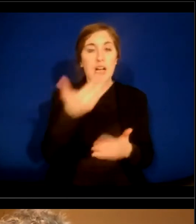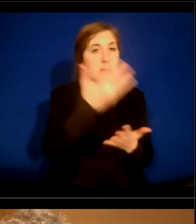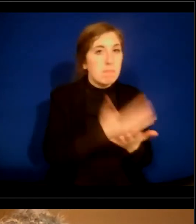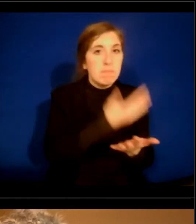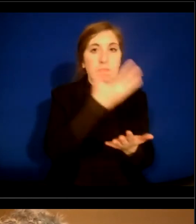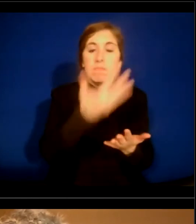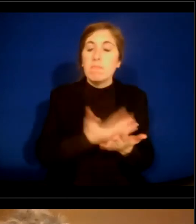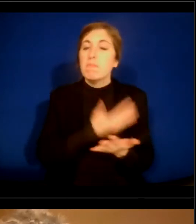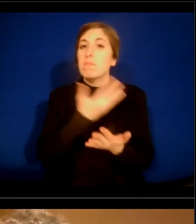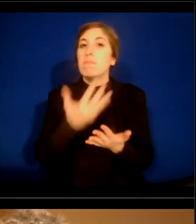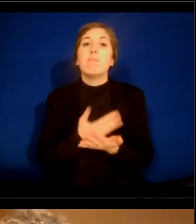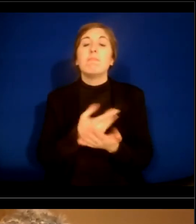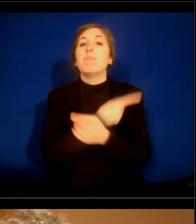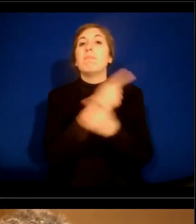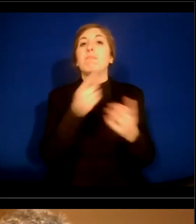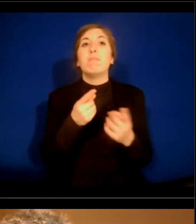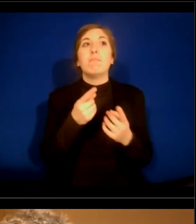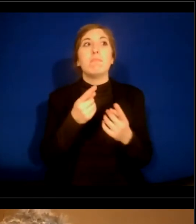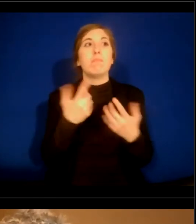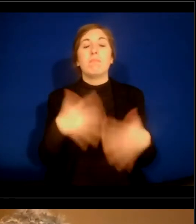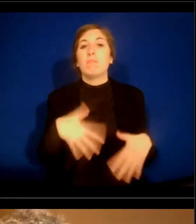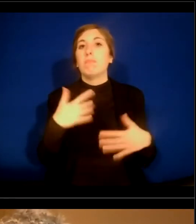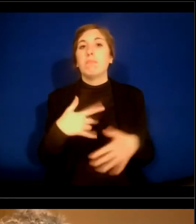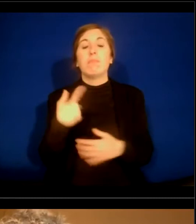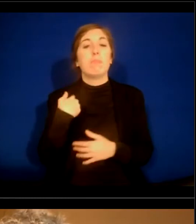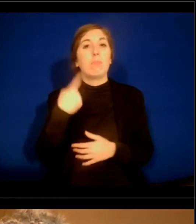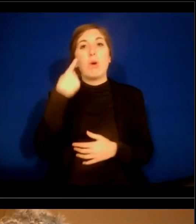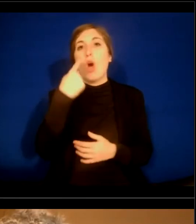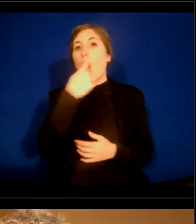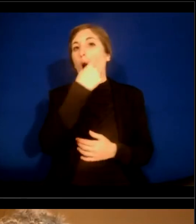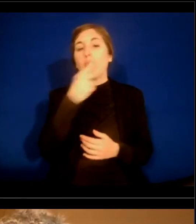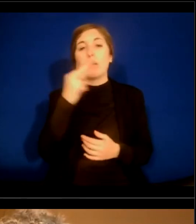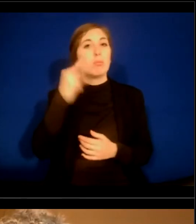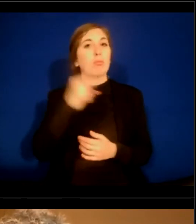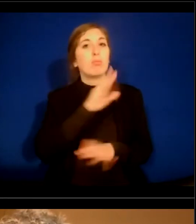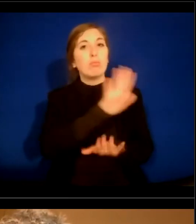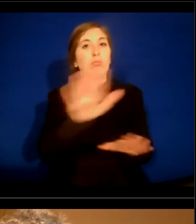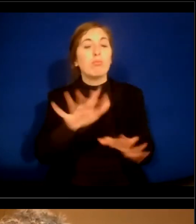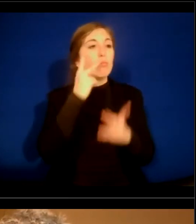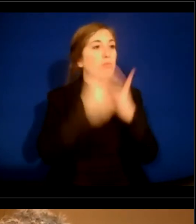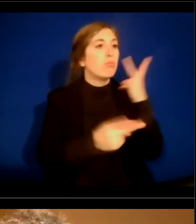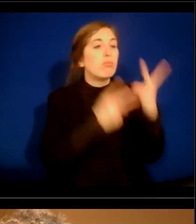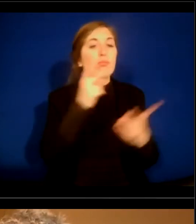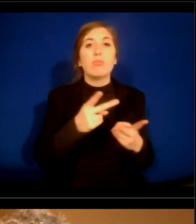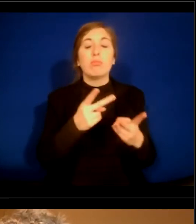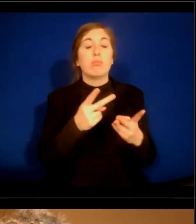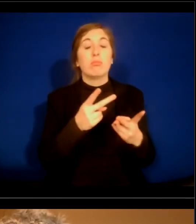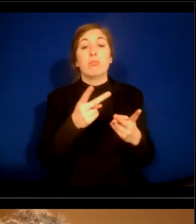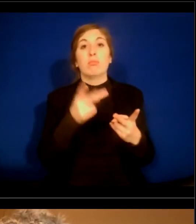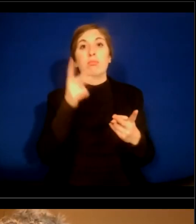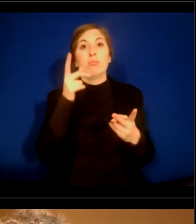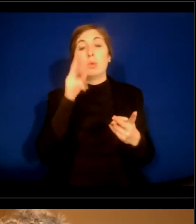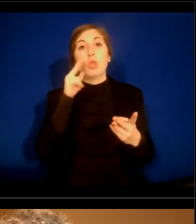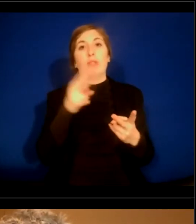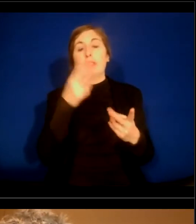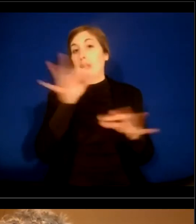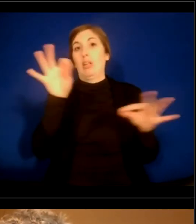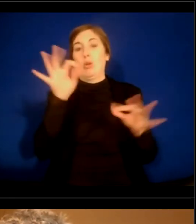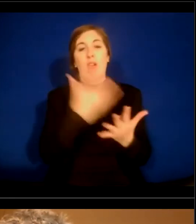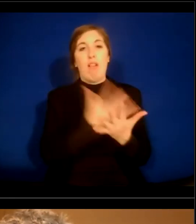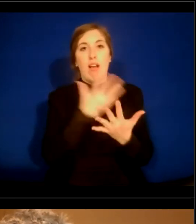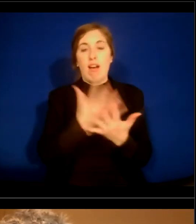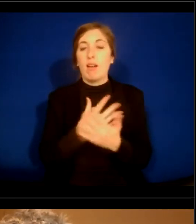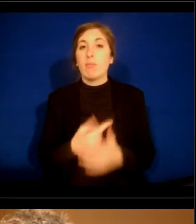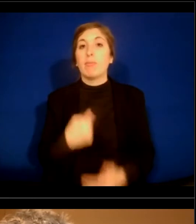che vedete dai vostri punti di osservatorio molto particolari. Io sono